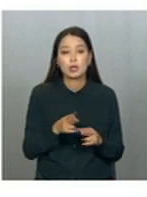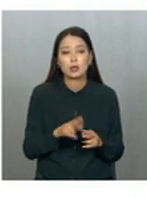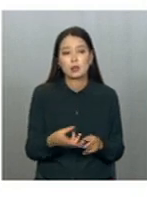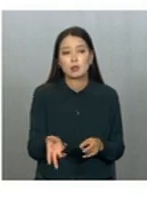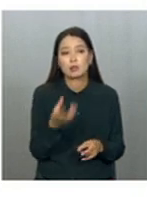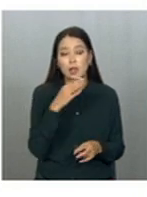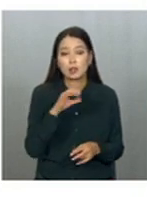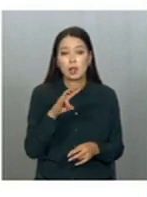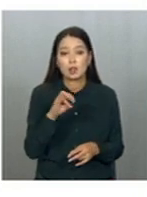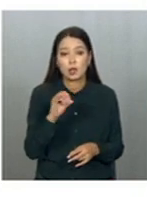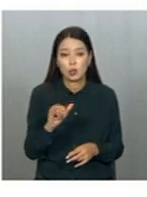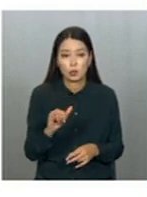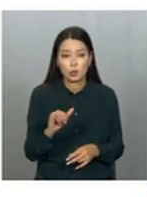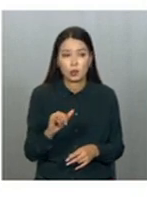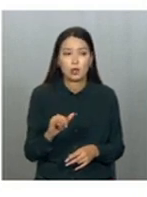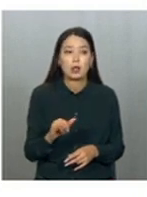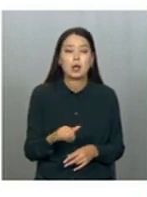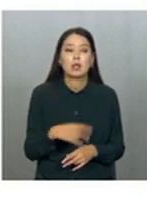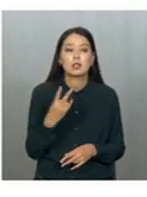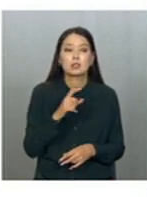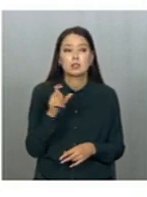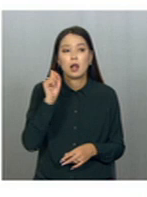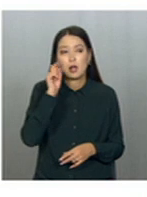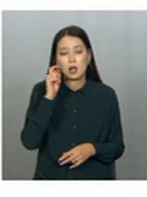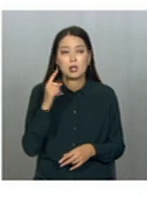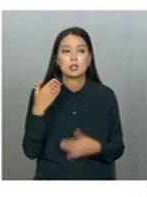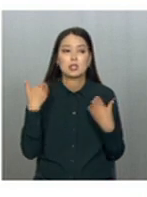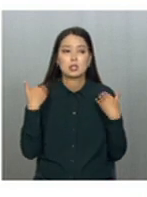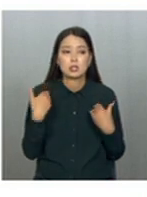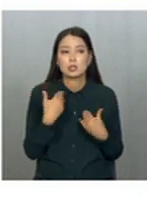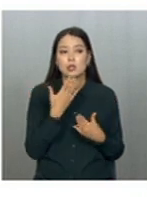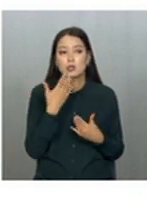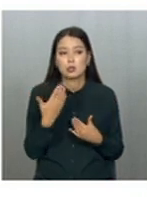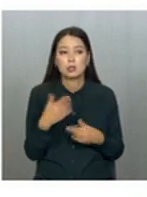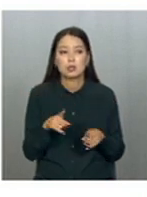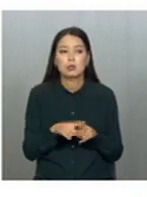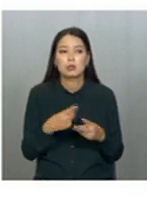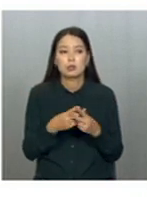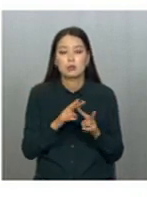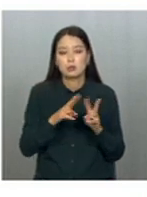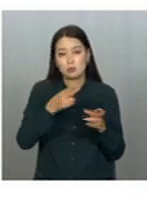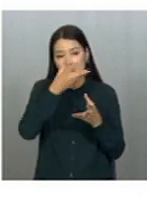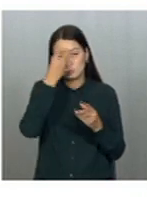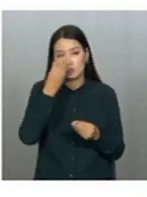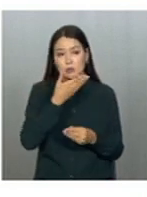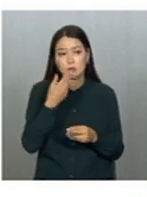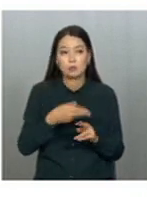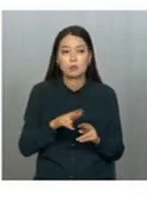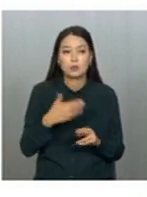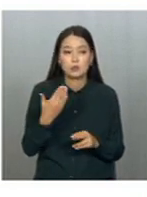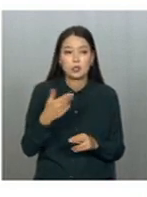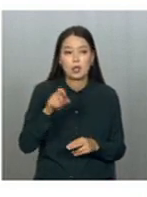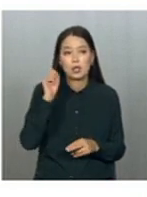табылады. Екінші мысалдағы алтын иық ұлықтың түнемел түрмесін де ұмытқан жоқ. Бұл жердегі